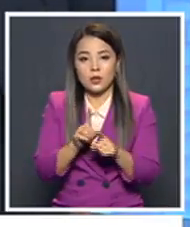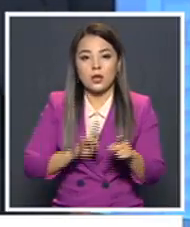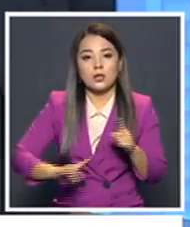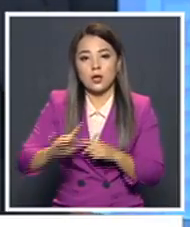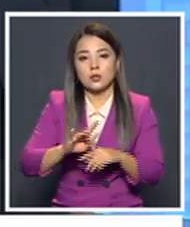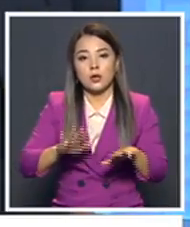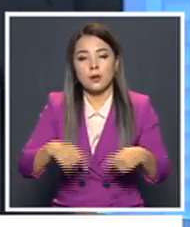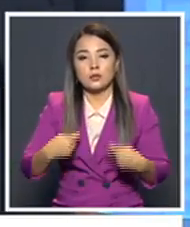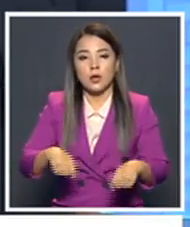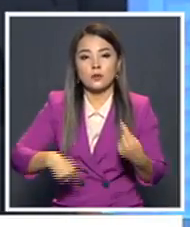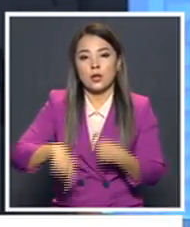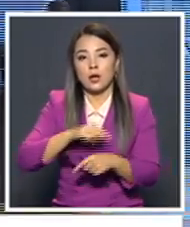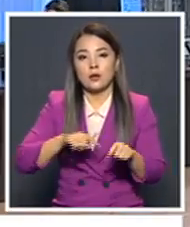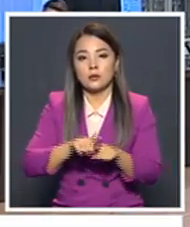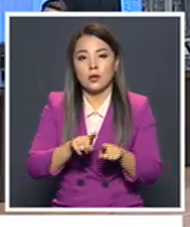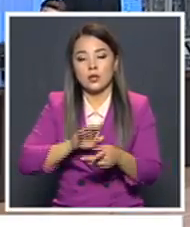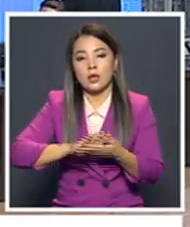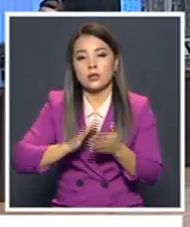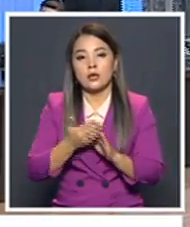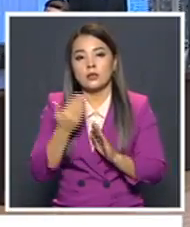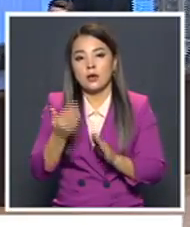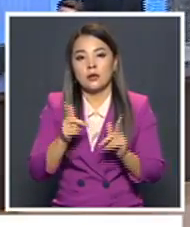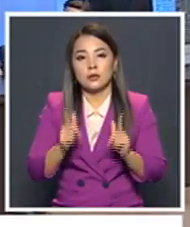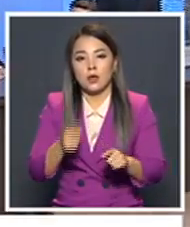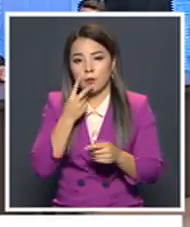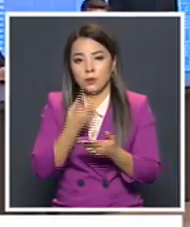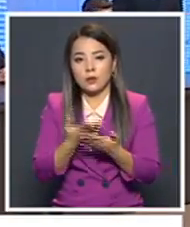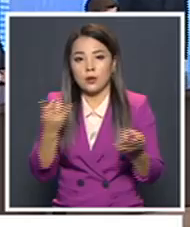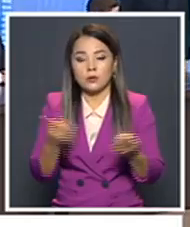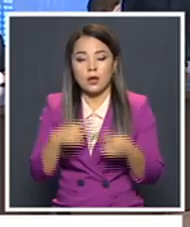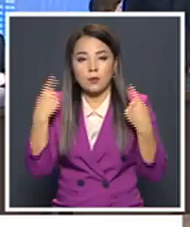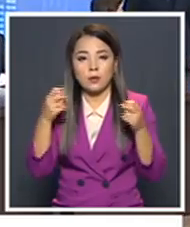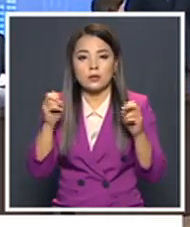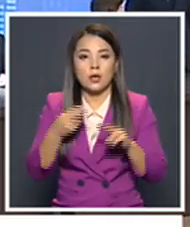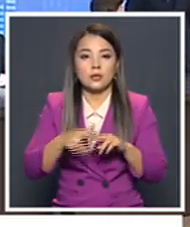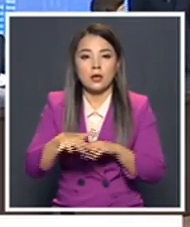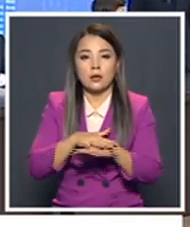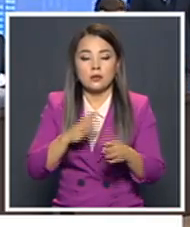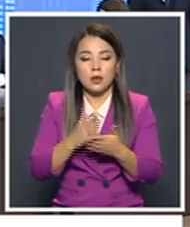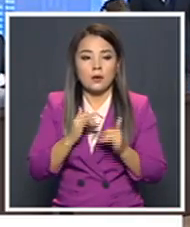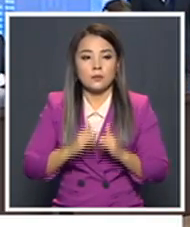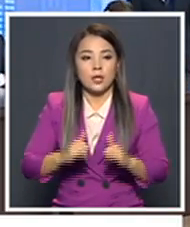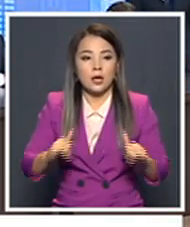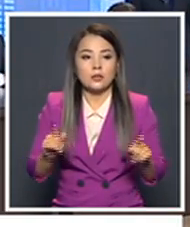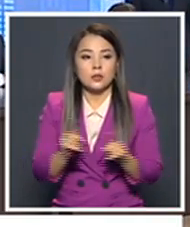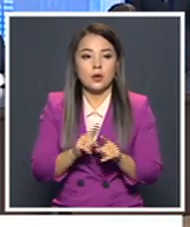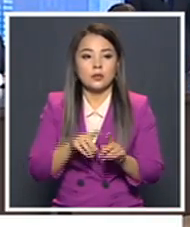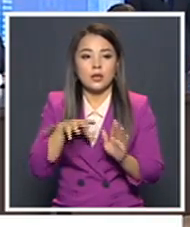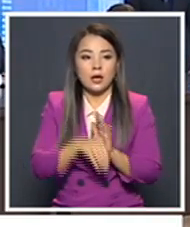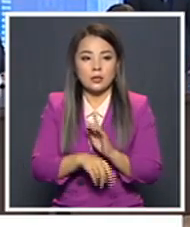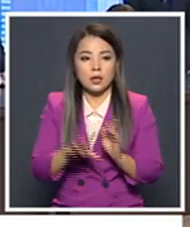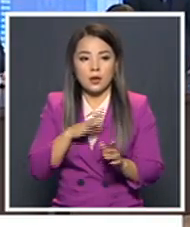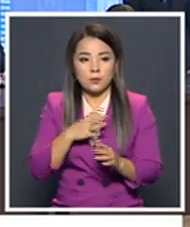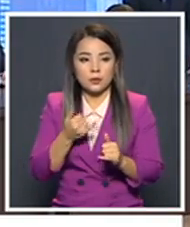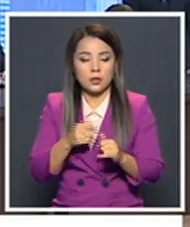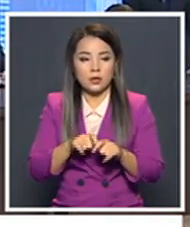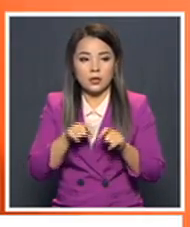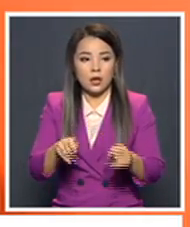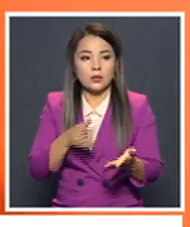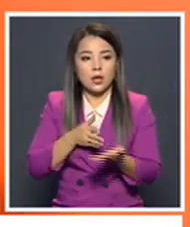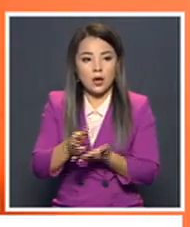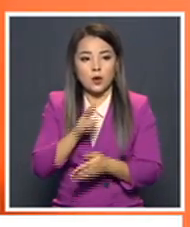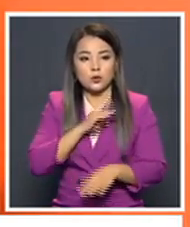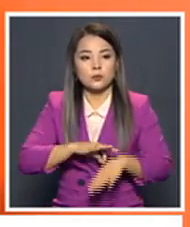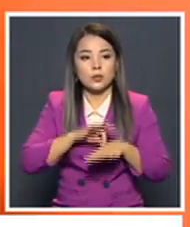мен еркін сауда аймағы туралы келісімге, ауыл шаруашылығында малға селекциялық асыл тұқымдандыру жұмыстарын жүргізуді бірегейлендіруге бағытталған